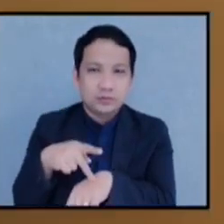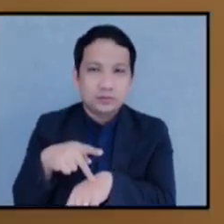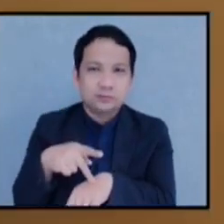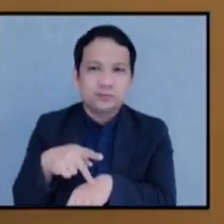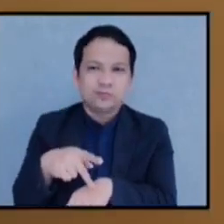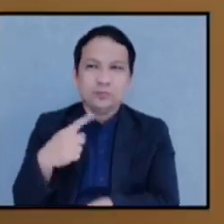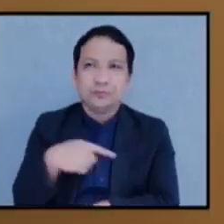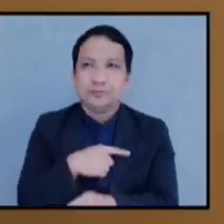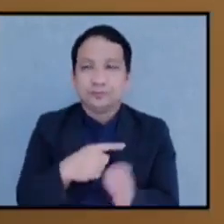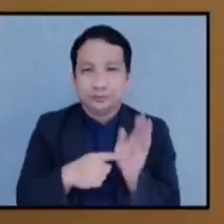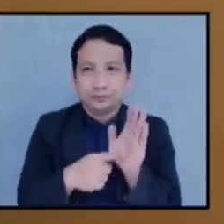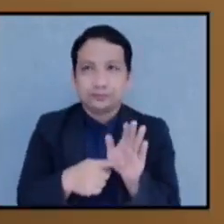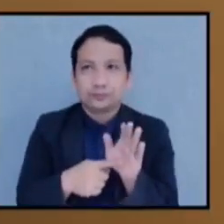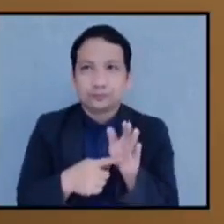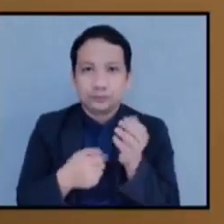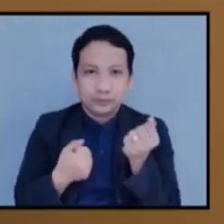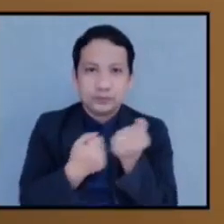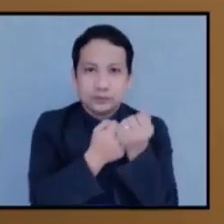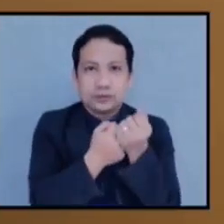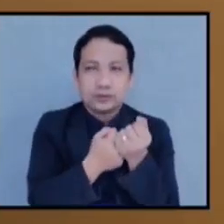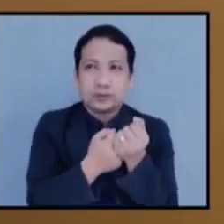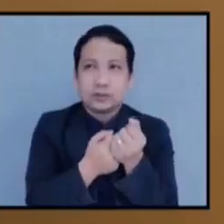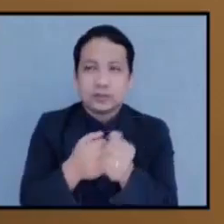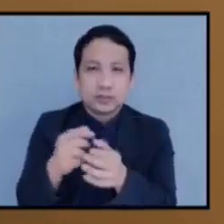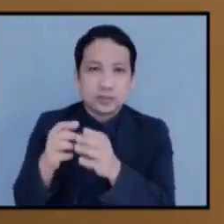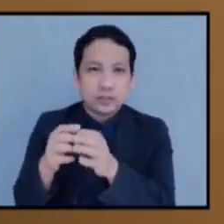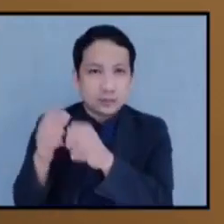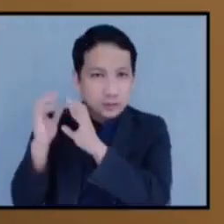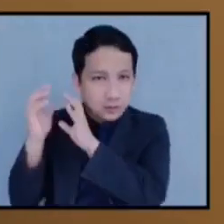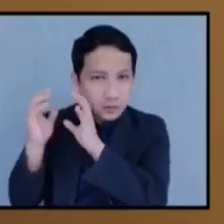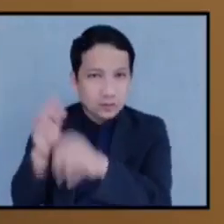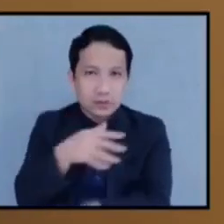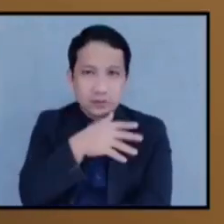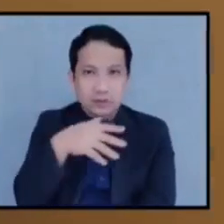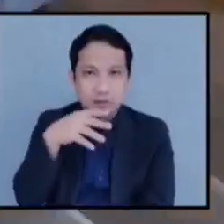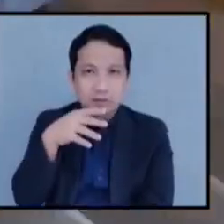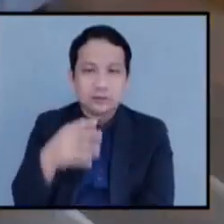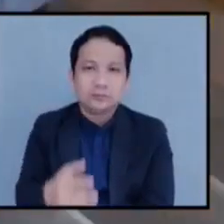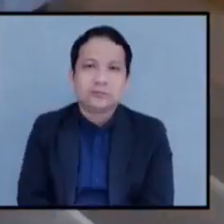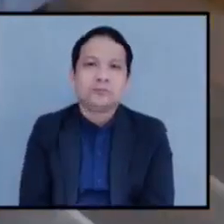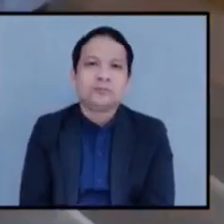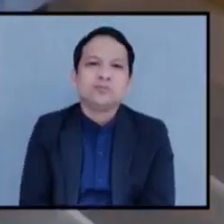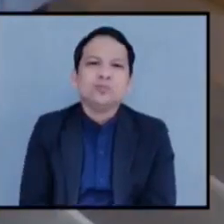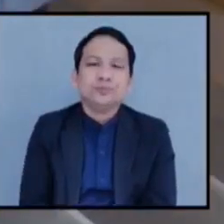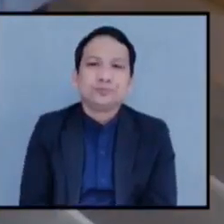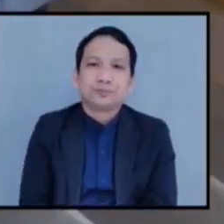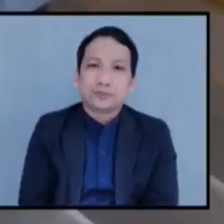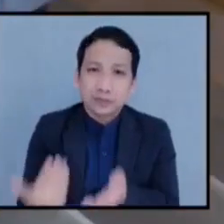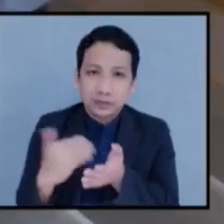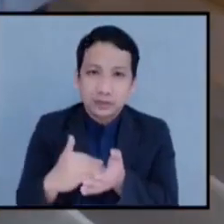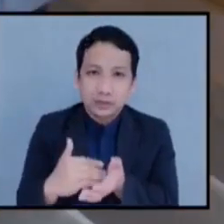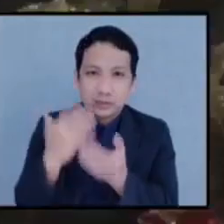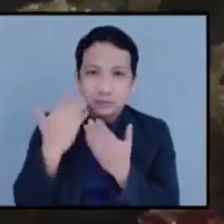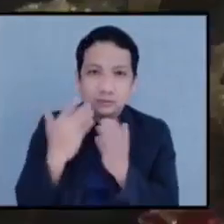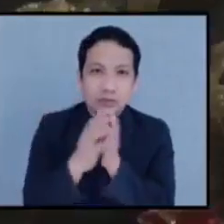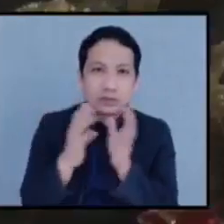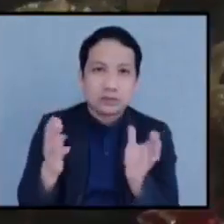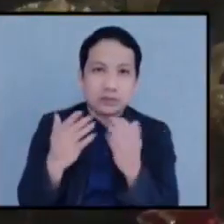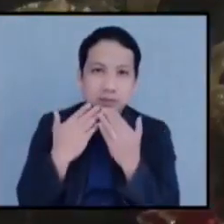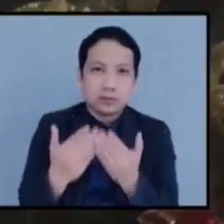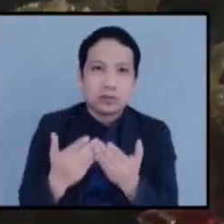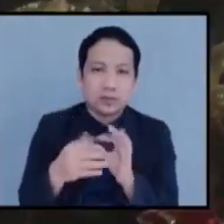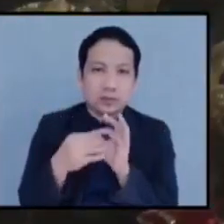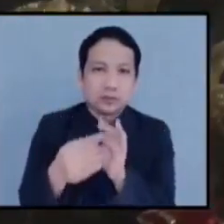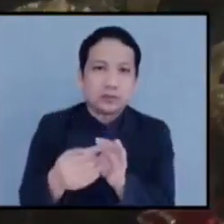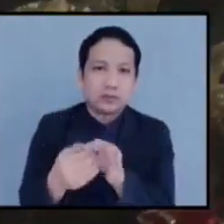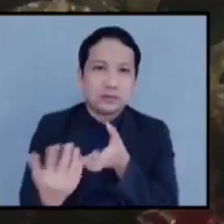your support para sa ating mga coconut farmers. Dr. Dexter? Yeah, ulit, maraming salamat sa pagkakataon na ito at nabigyan